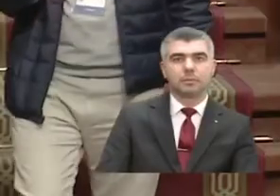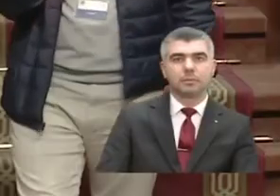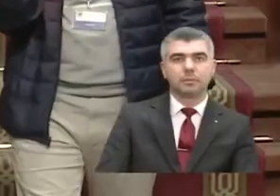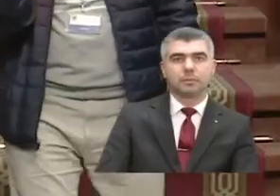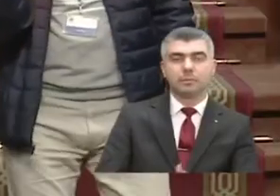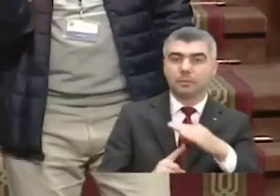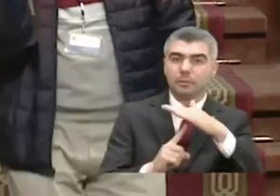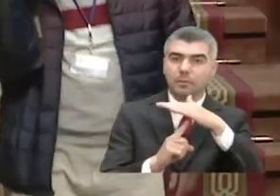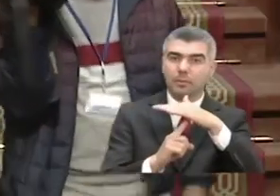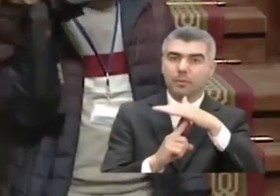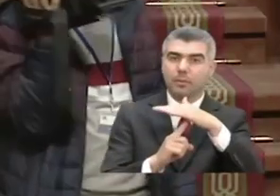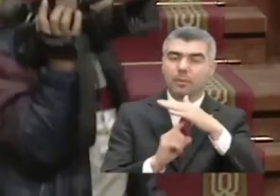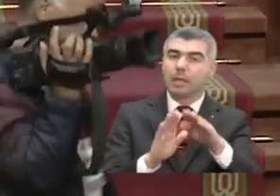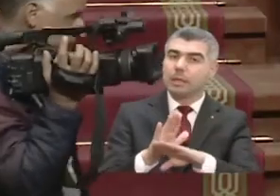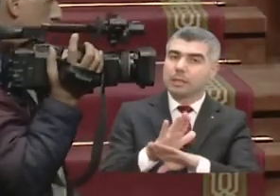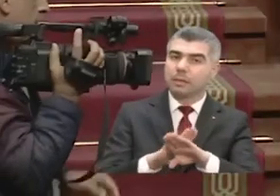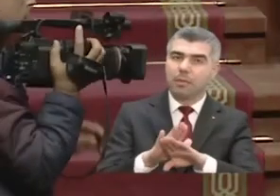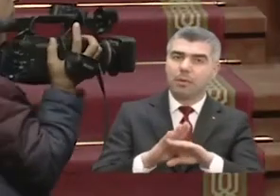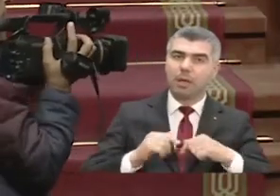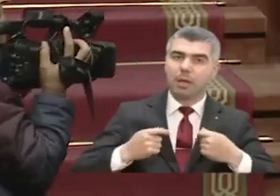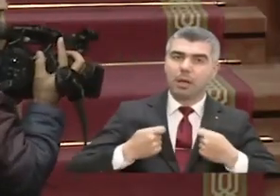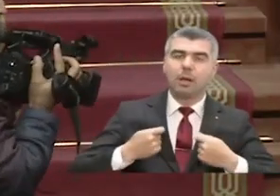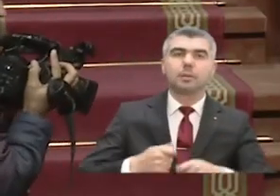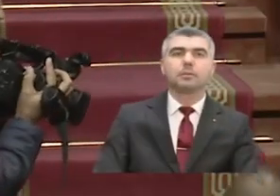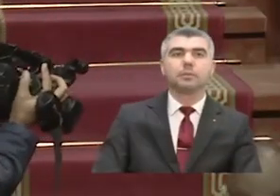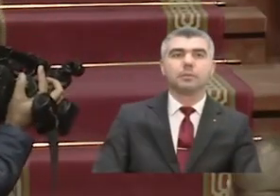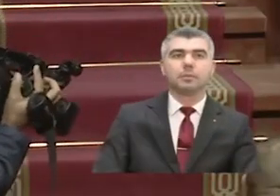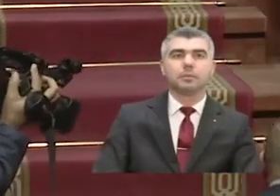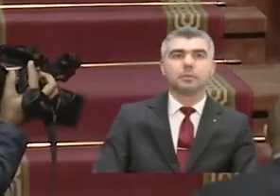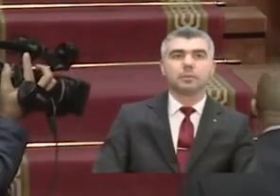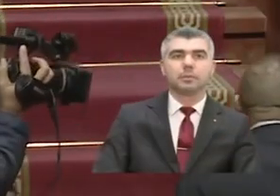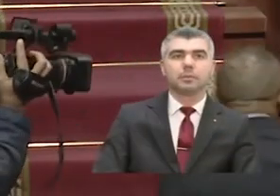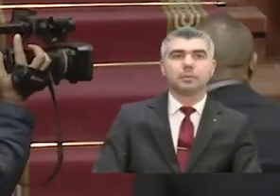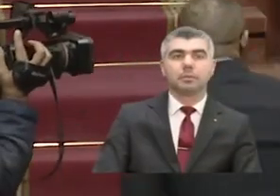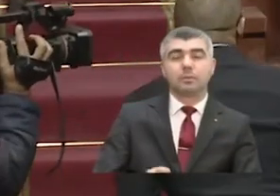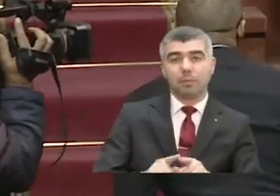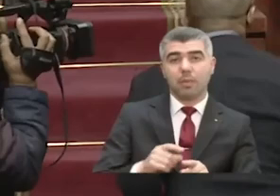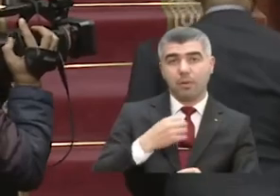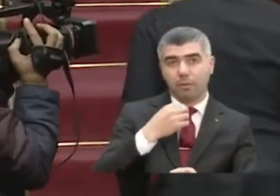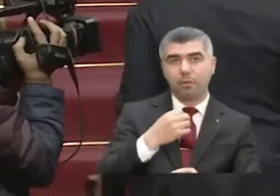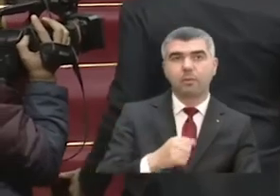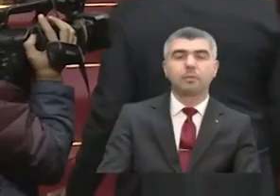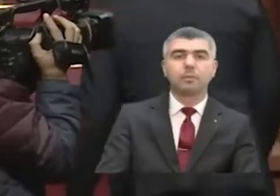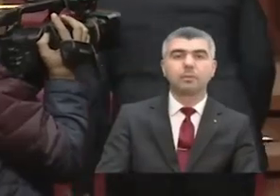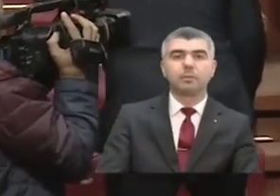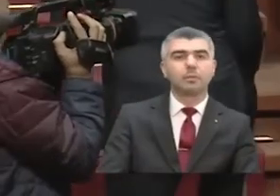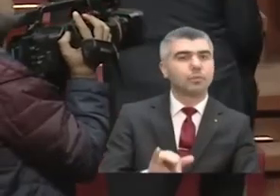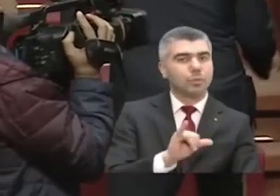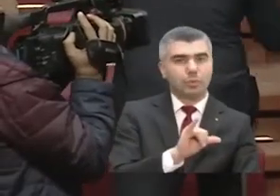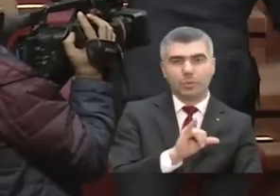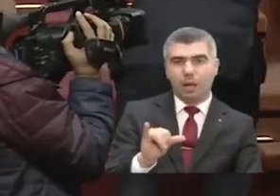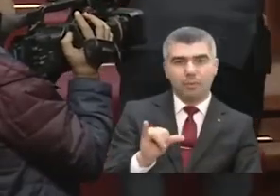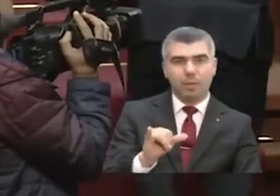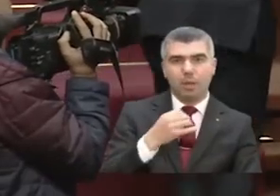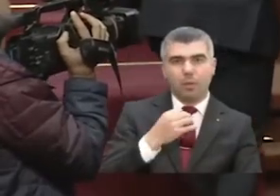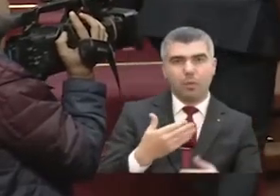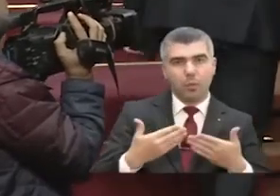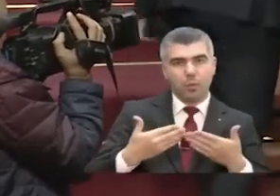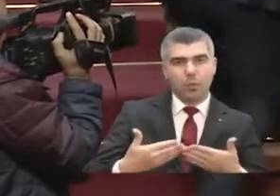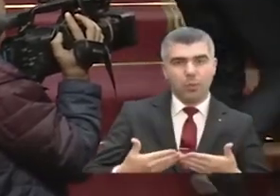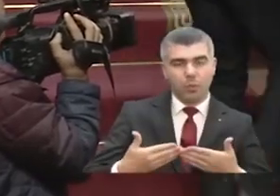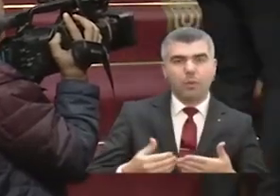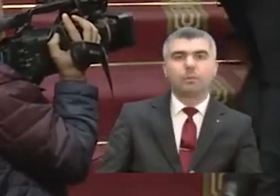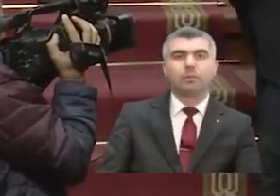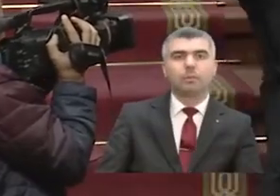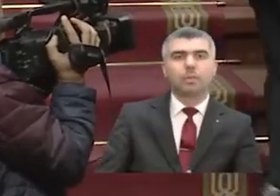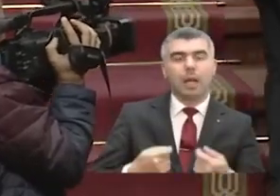ما دير السيدة الرئيسة إذا توجهت لك بهذه الطريقة هذه لأنه غير مقبول نهائيا. ملي